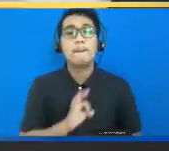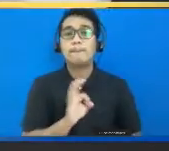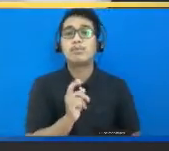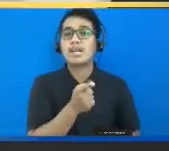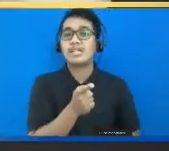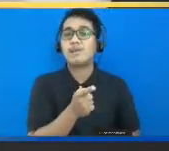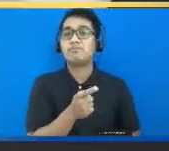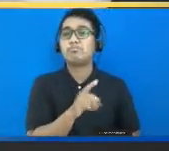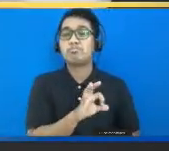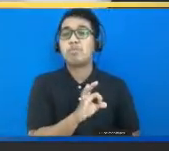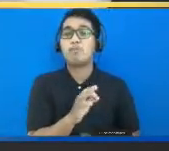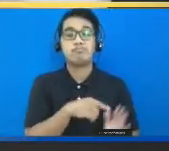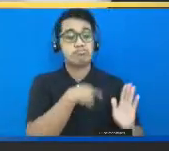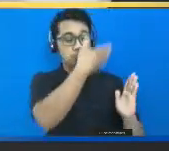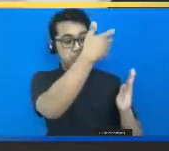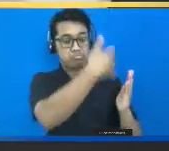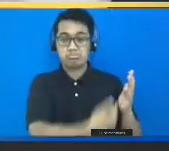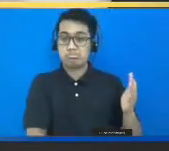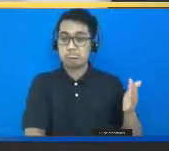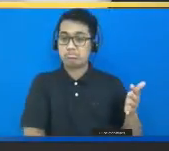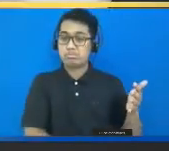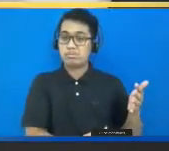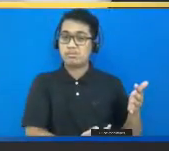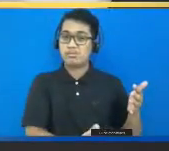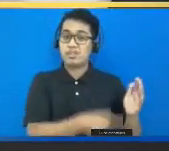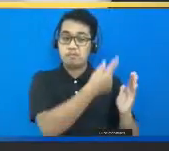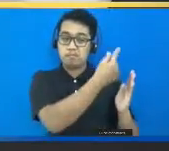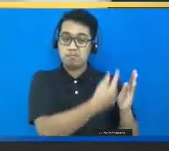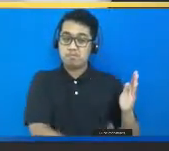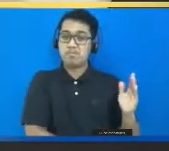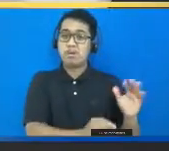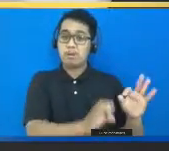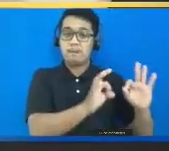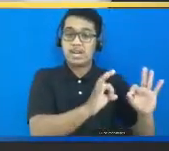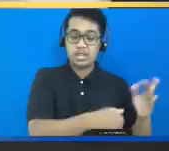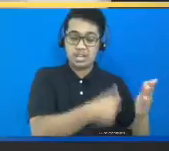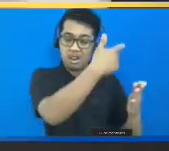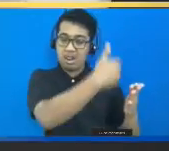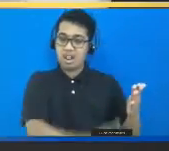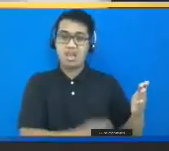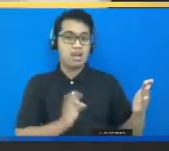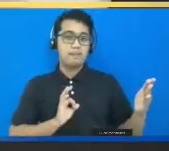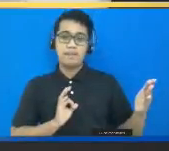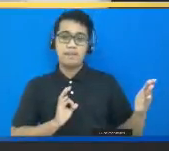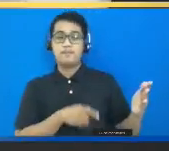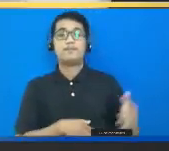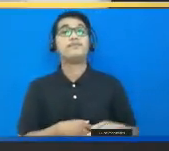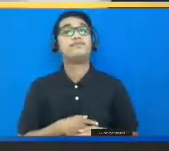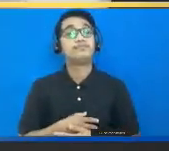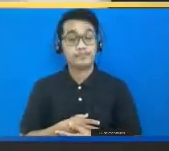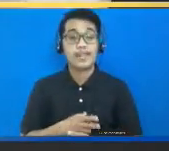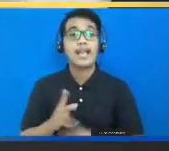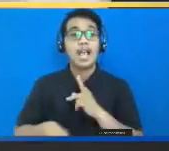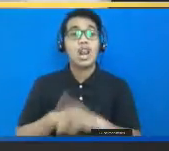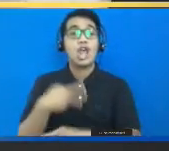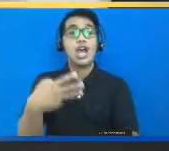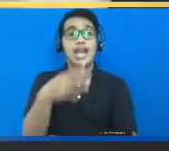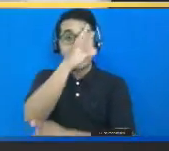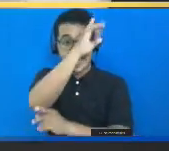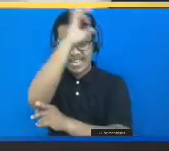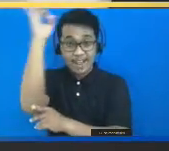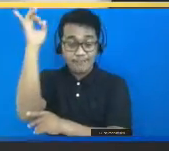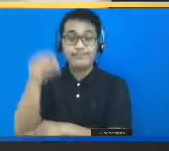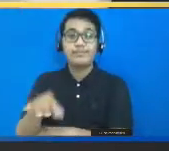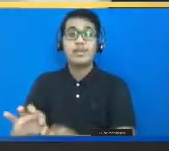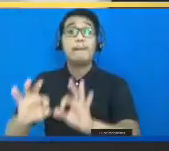jinalaya belum terlihat seri apa namanya alokasi belanja Pendidikan gitu ya Nah kalau dari sisi ekor sendiri Memang saat mereka tuh Jadi